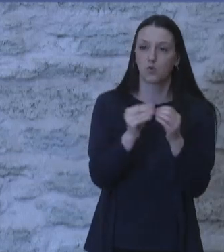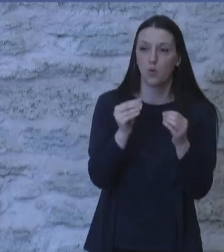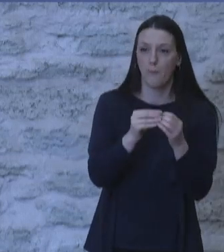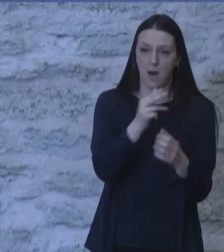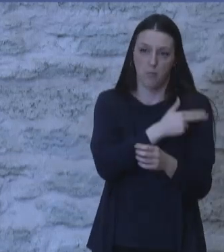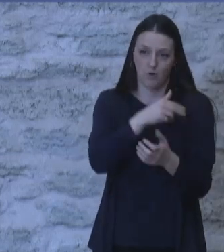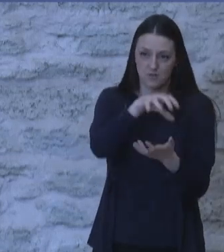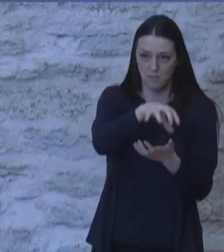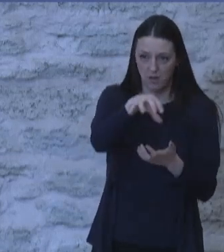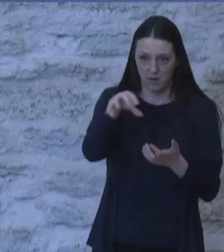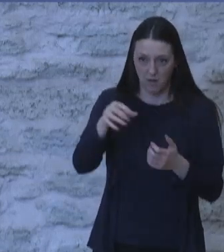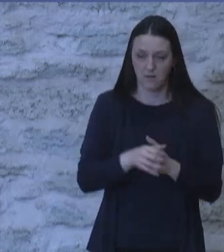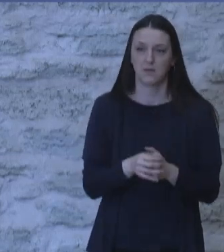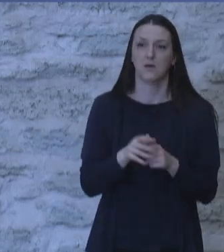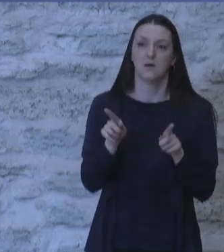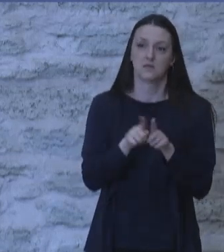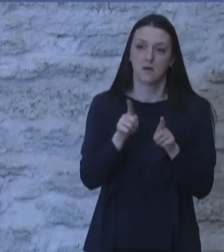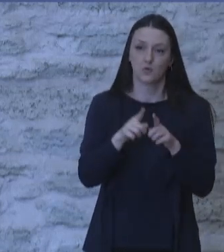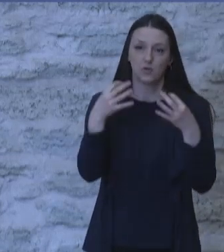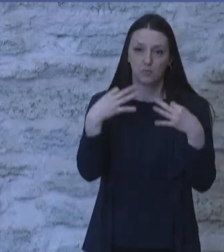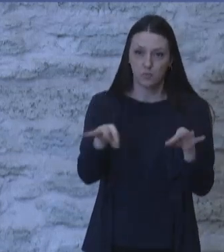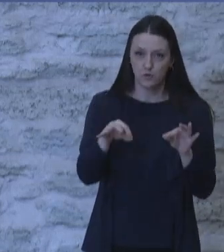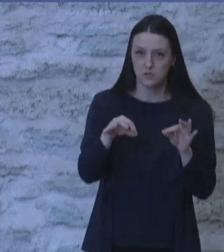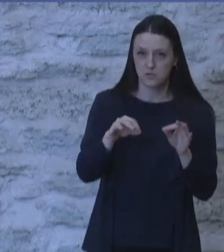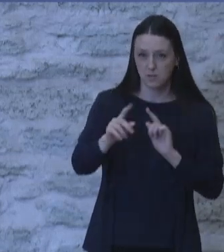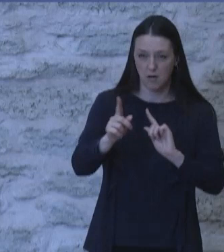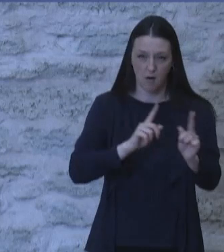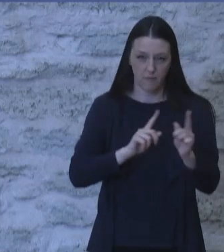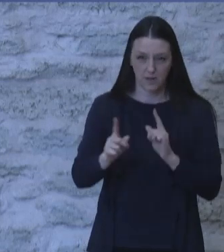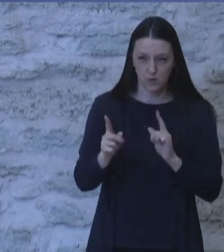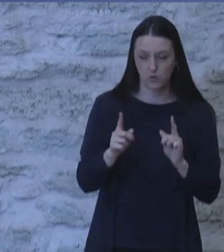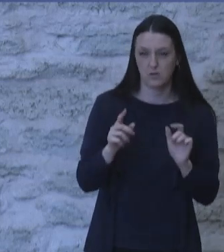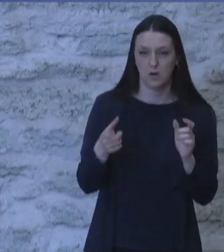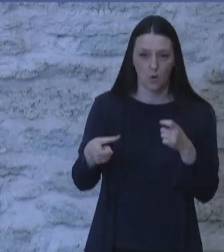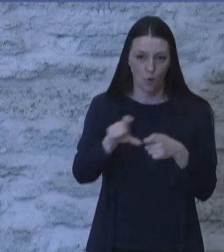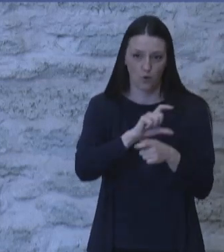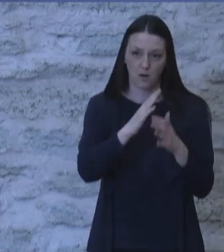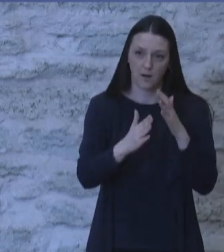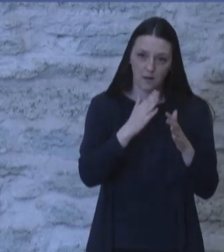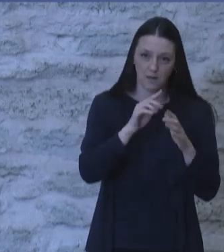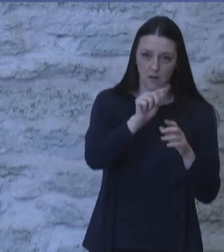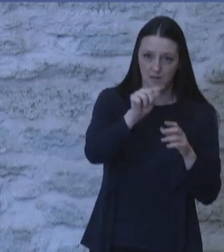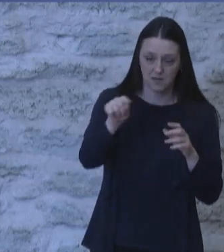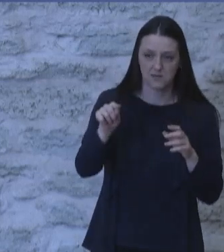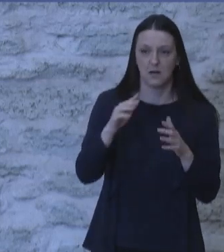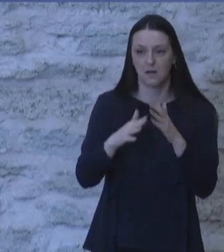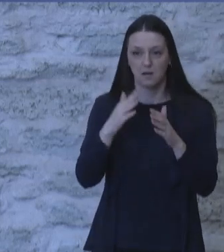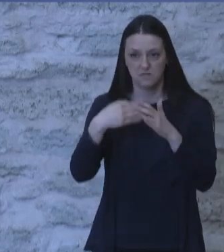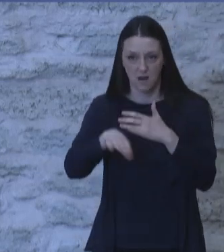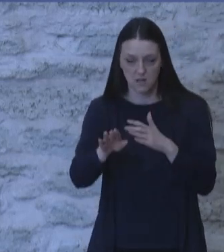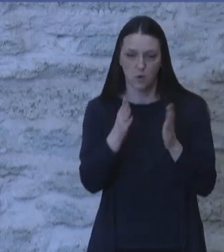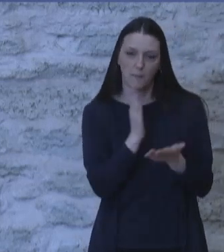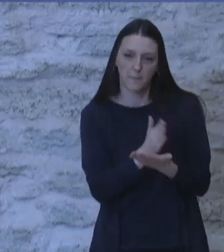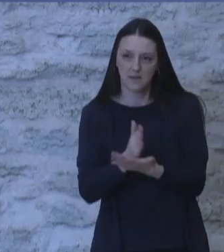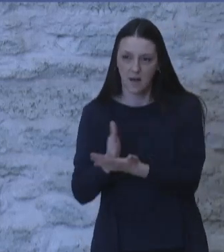tihendada bussi graafikuid nii linnades sees kui ka siis linnadest väljaspool,